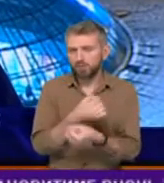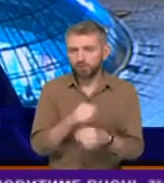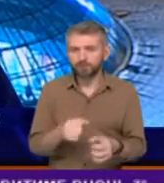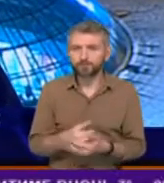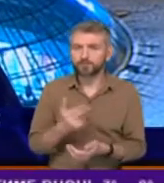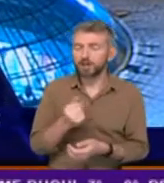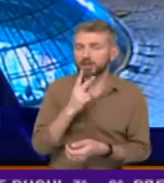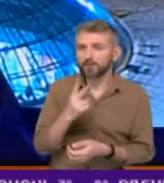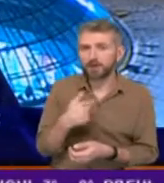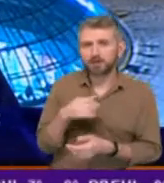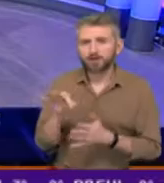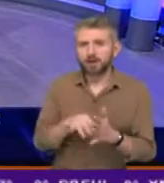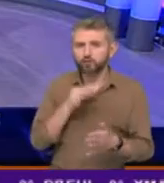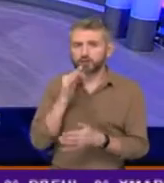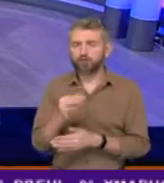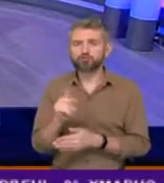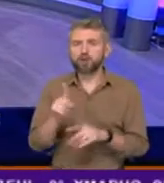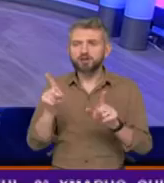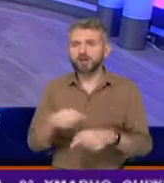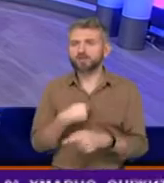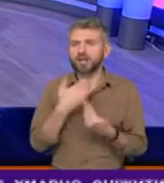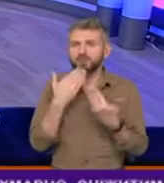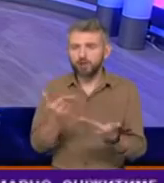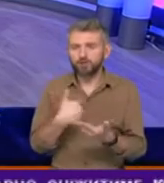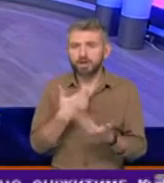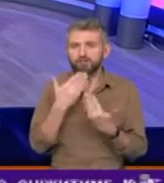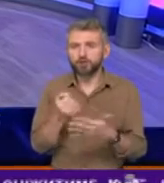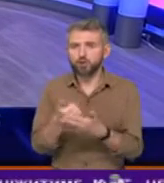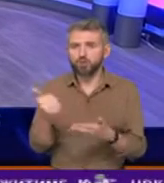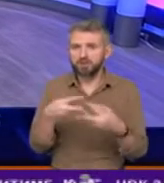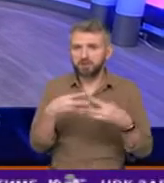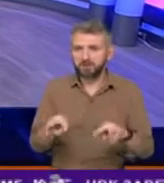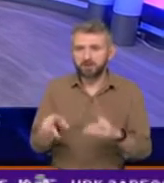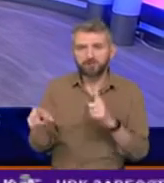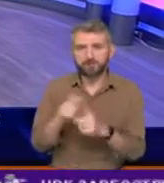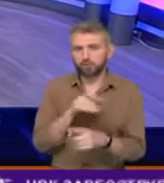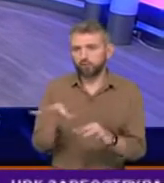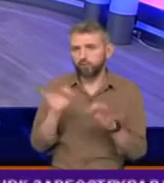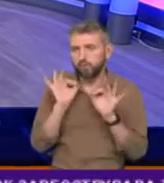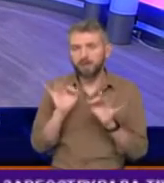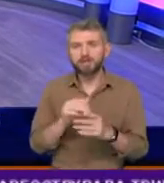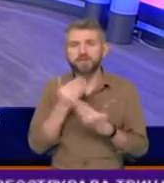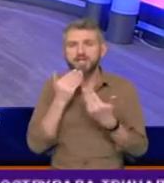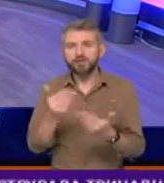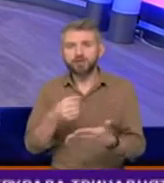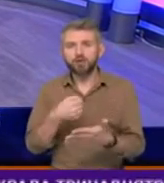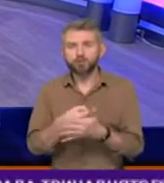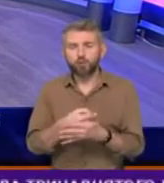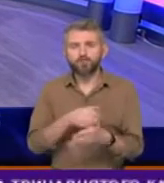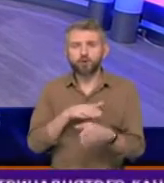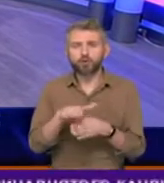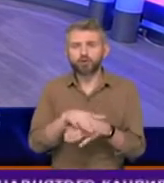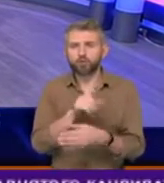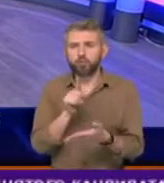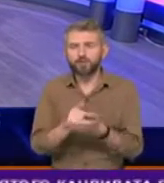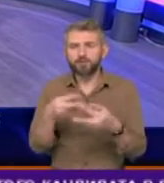Ну, дивіться, я навіть зразу скажу, що навіть я звернувся до прем'єр-міністра, відповіді взагалі немає. Звернувся до виконуючого